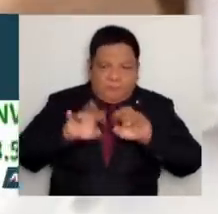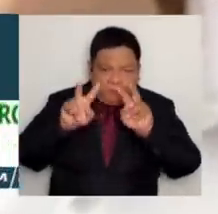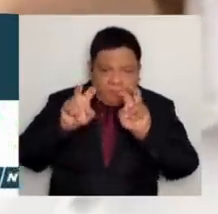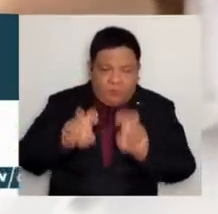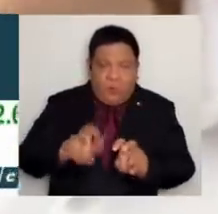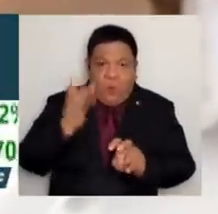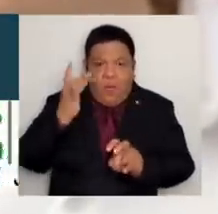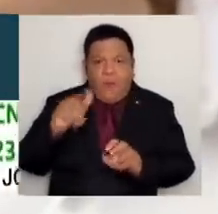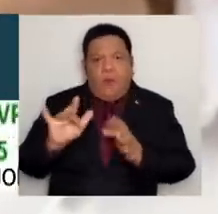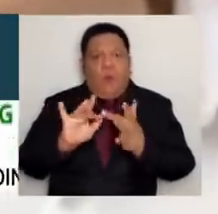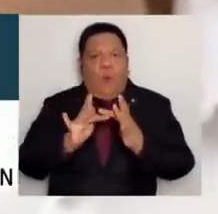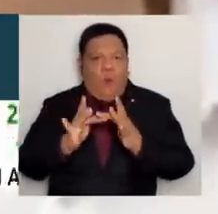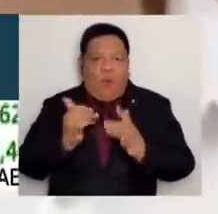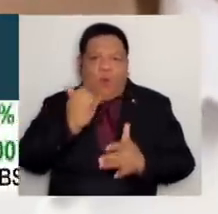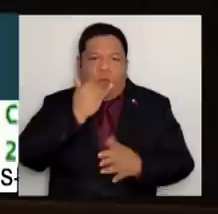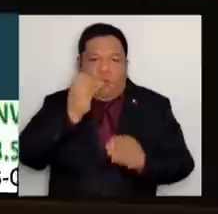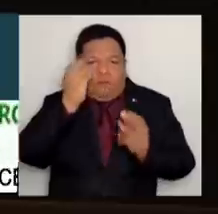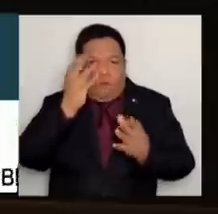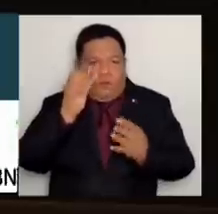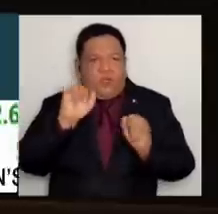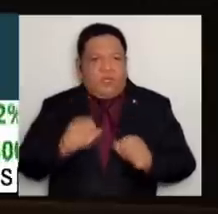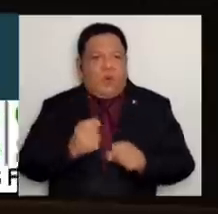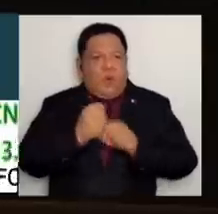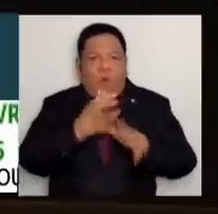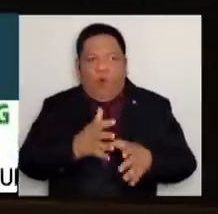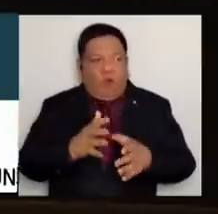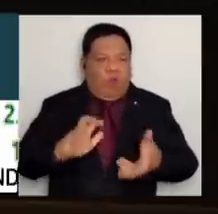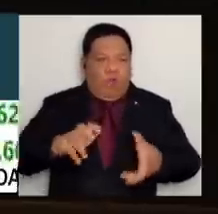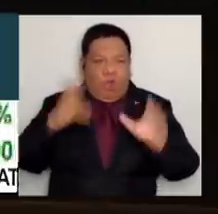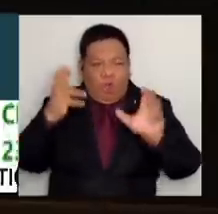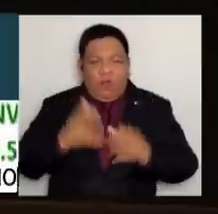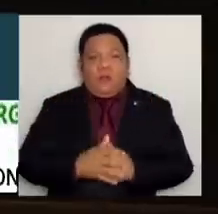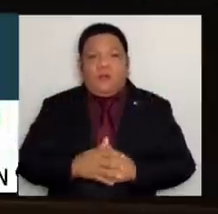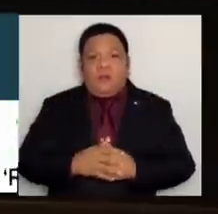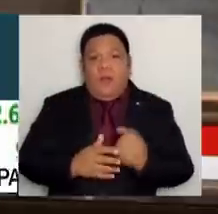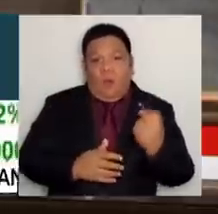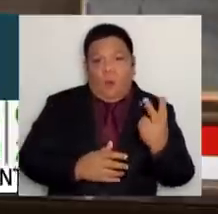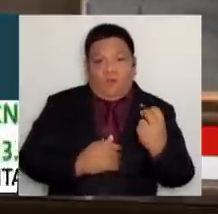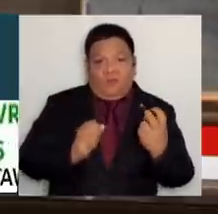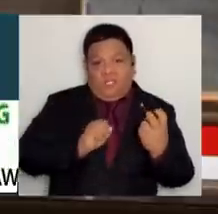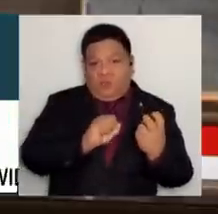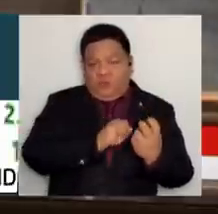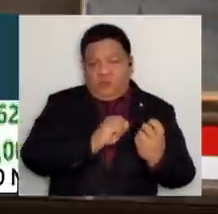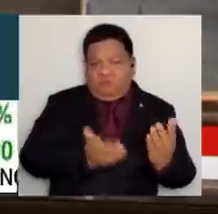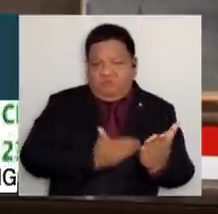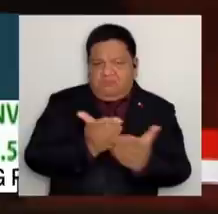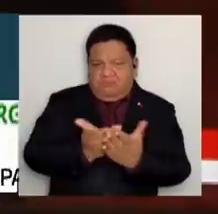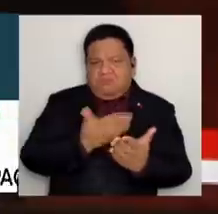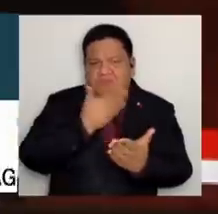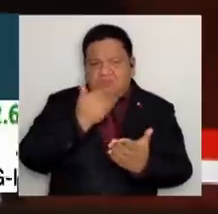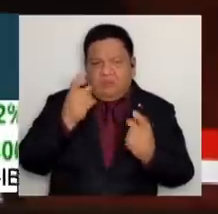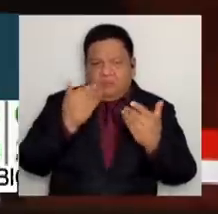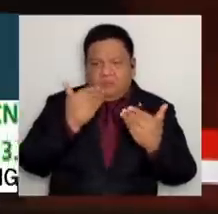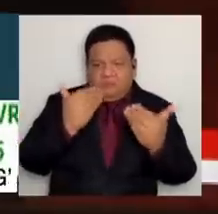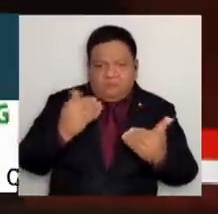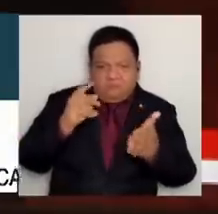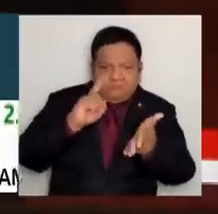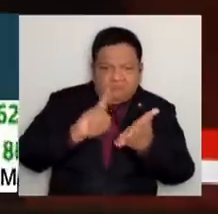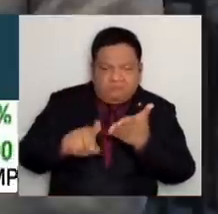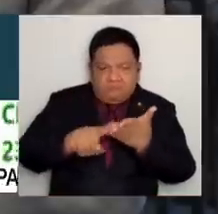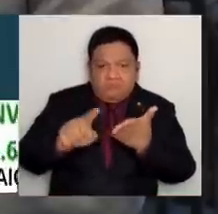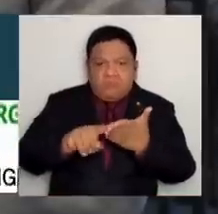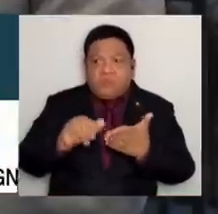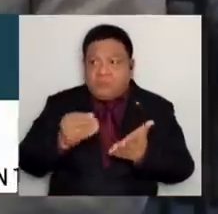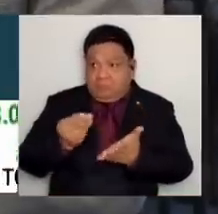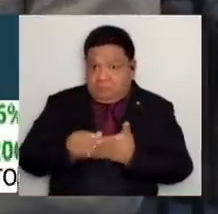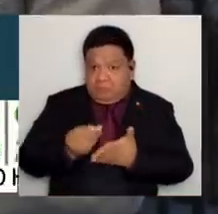online misinformation. 12 senators earlier filed a resolution seeking to investigate reports public funds are